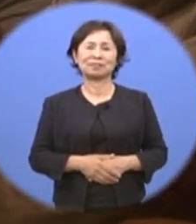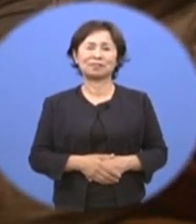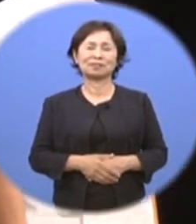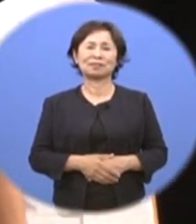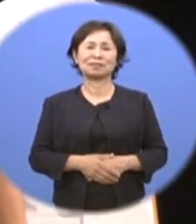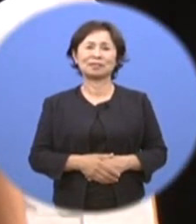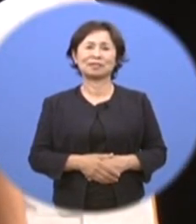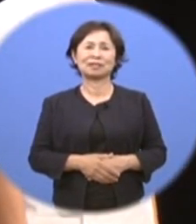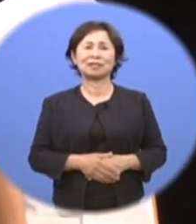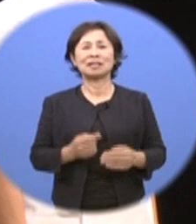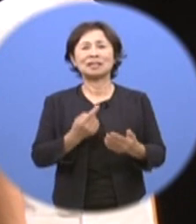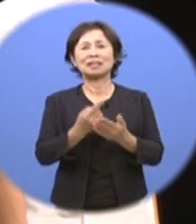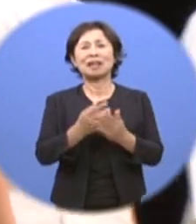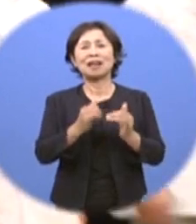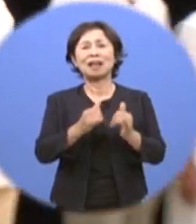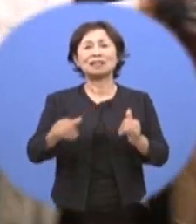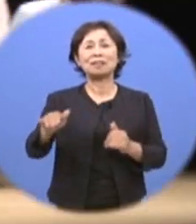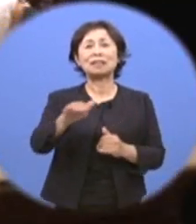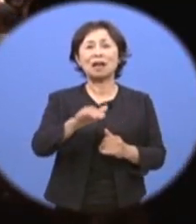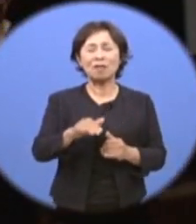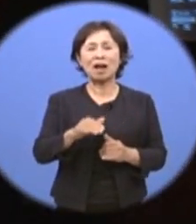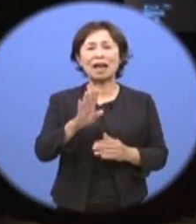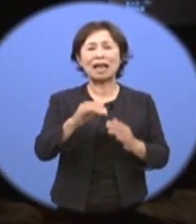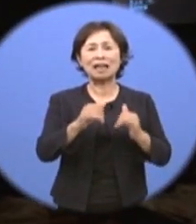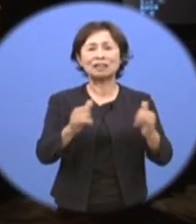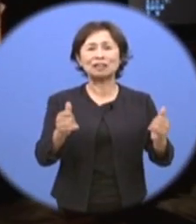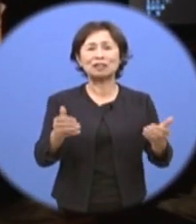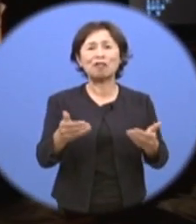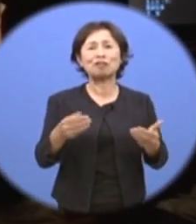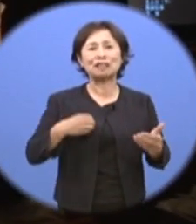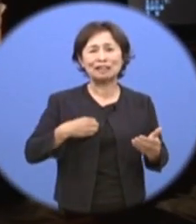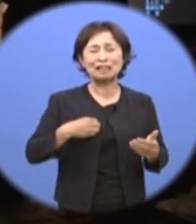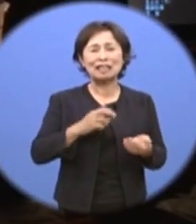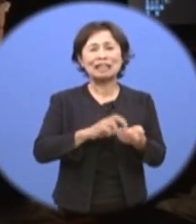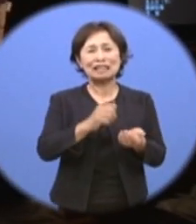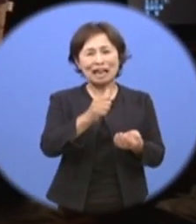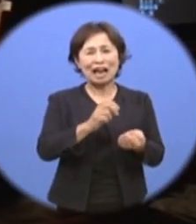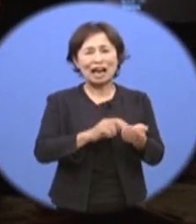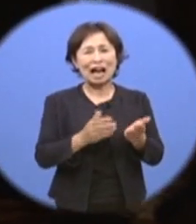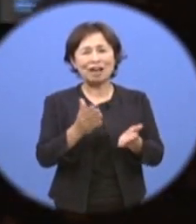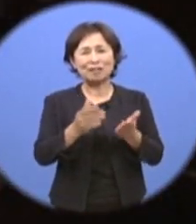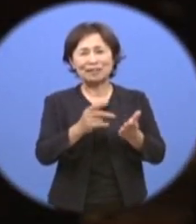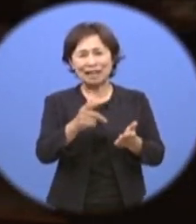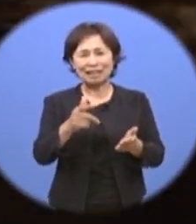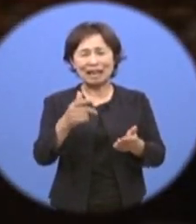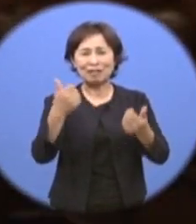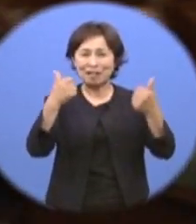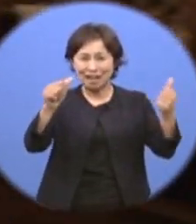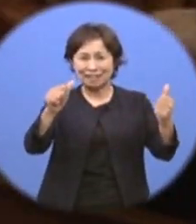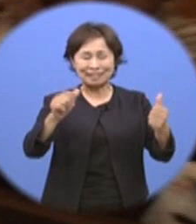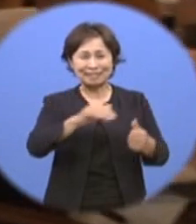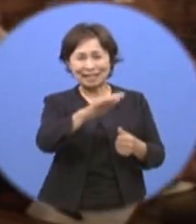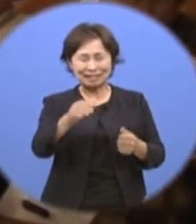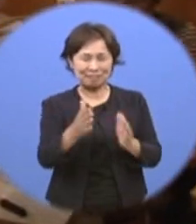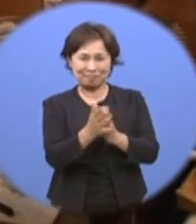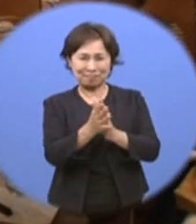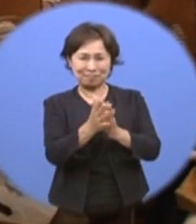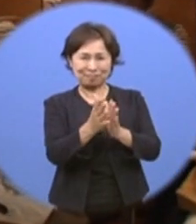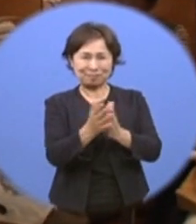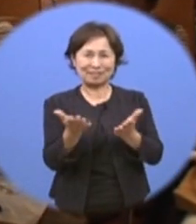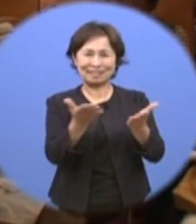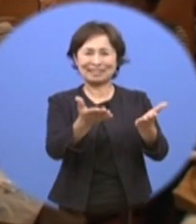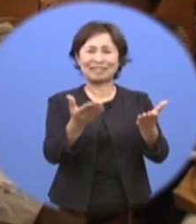会場を訪れた人たちは、県職員や医師、看護師らの熱演に大きな拍手を送っていました。